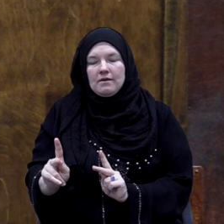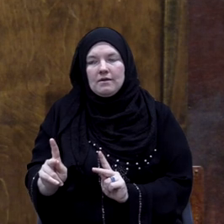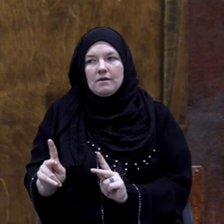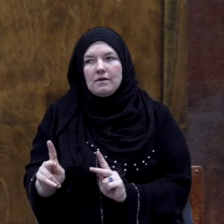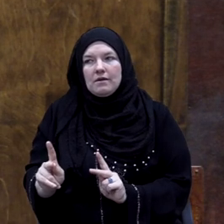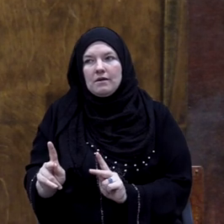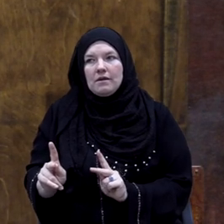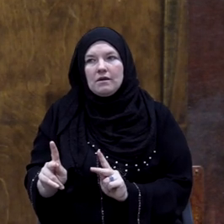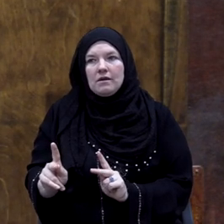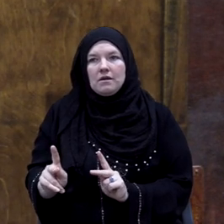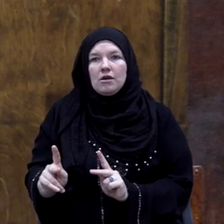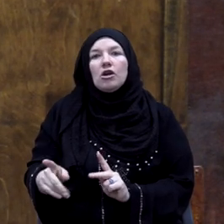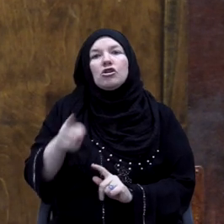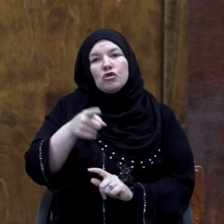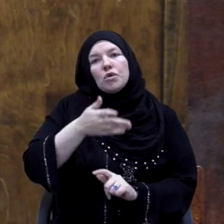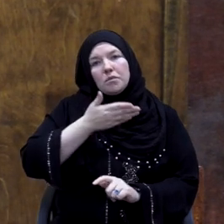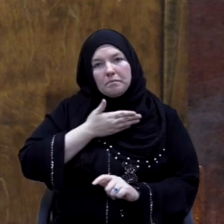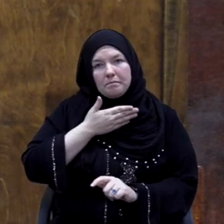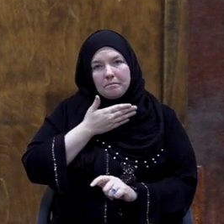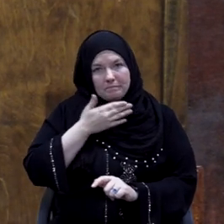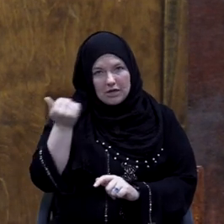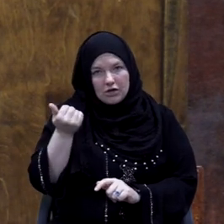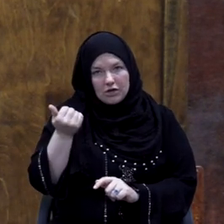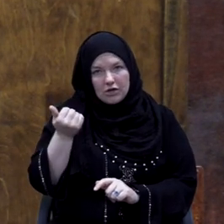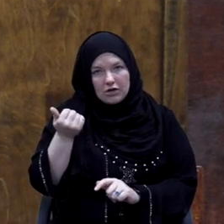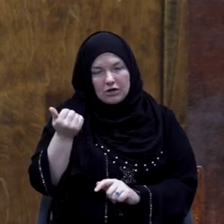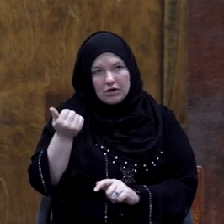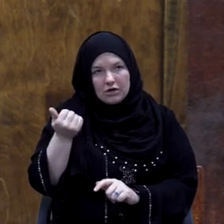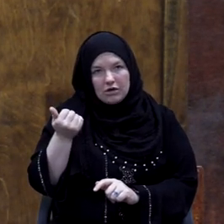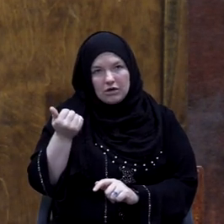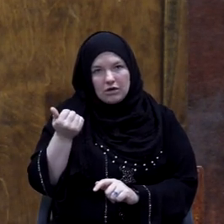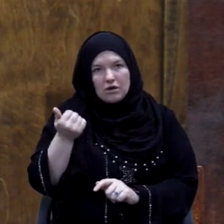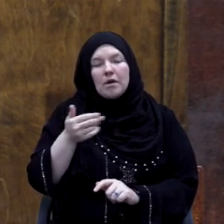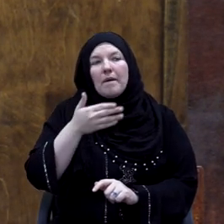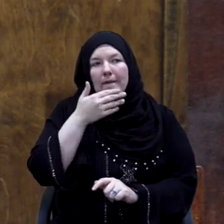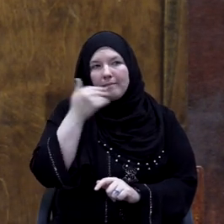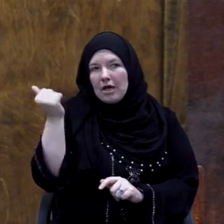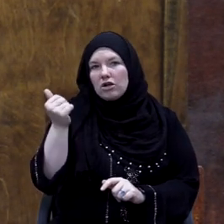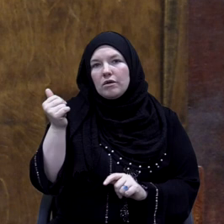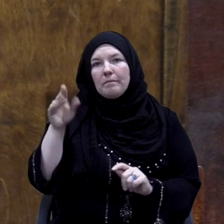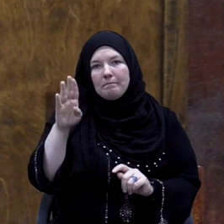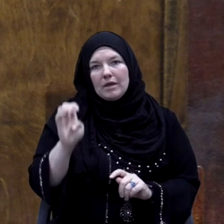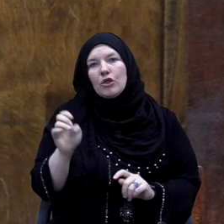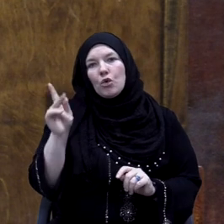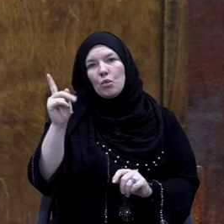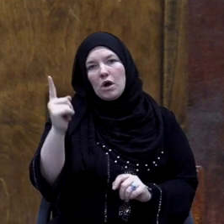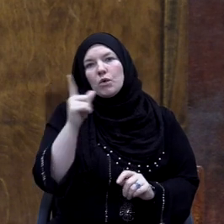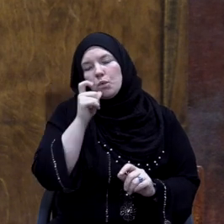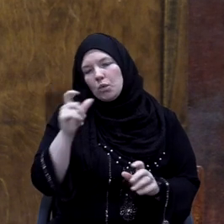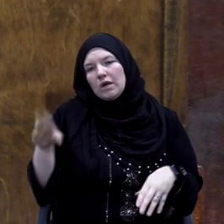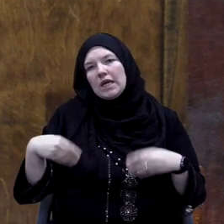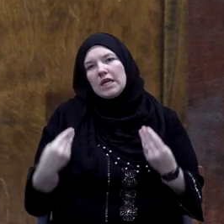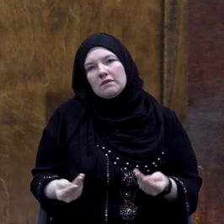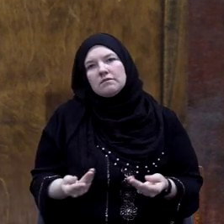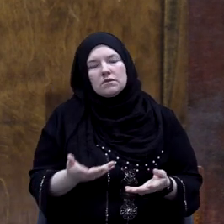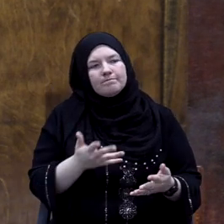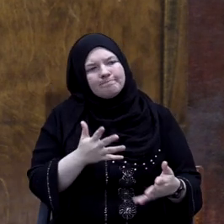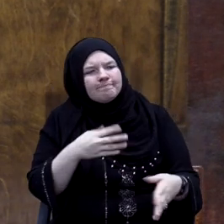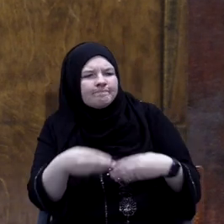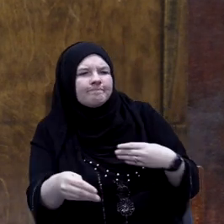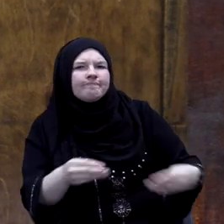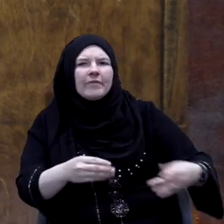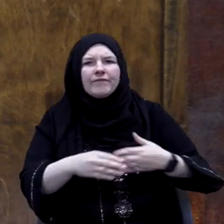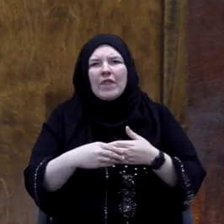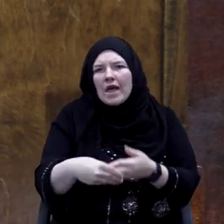You better be the victim in this life. Not that you don't seek your rights, seek it with all force. You are required. ما ضاع